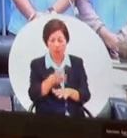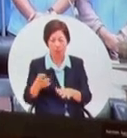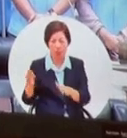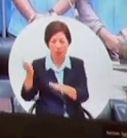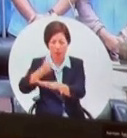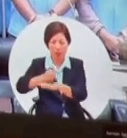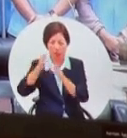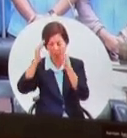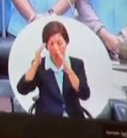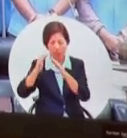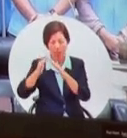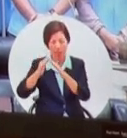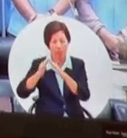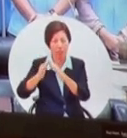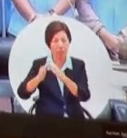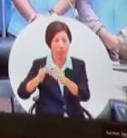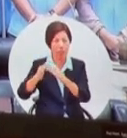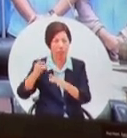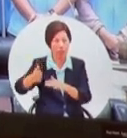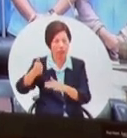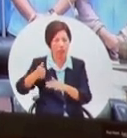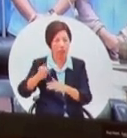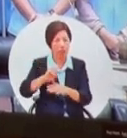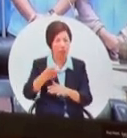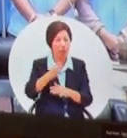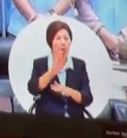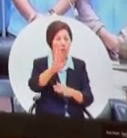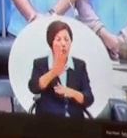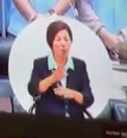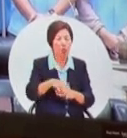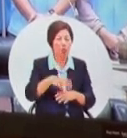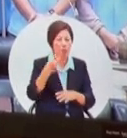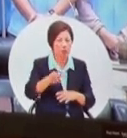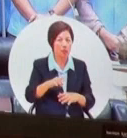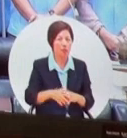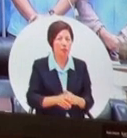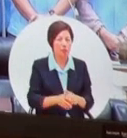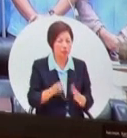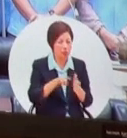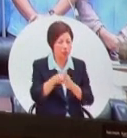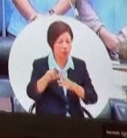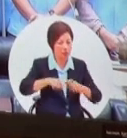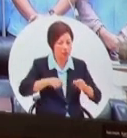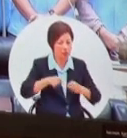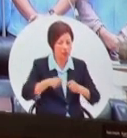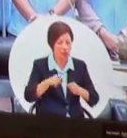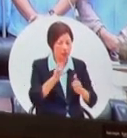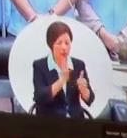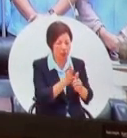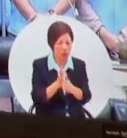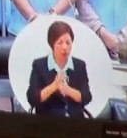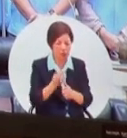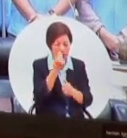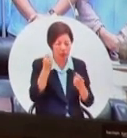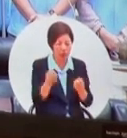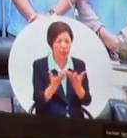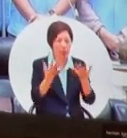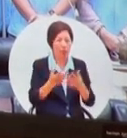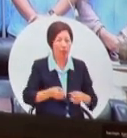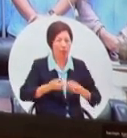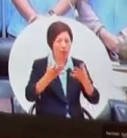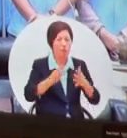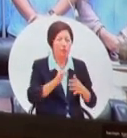相。因为在前朝的时候，当我们希望组成专案调查小组，弃报、弃护案都